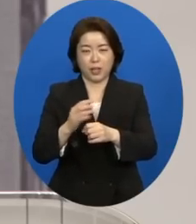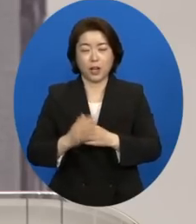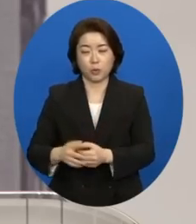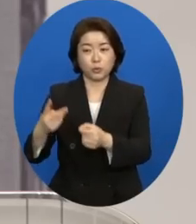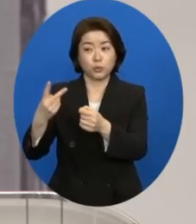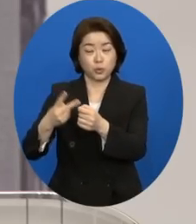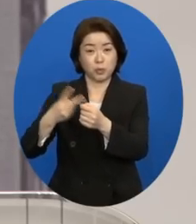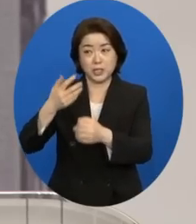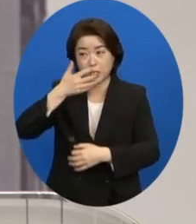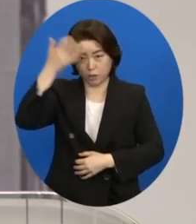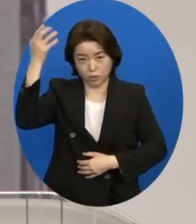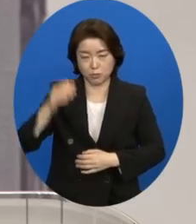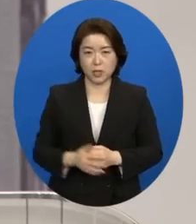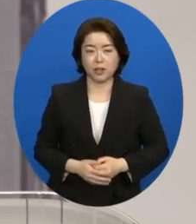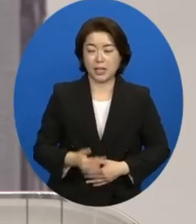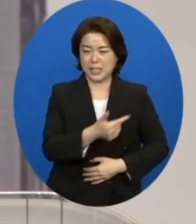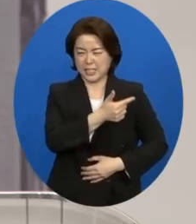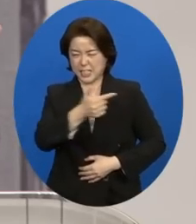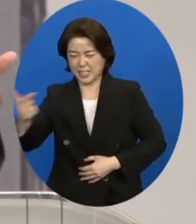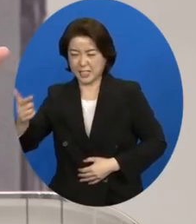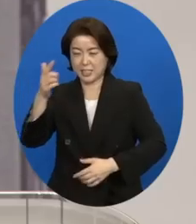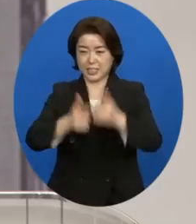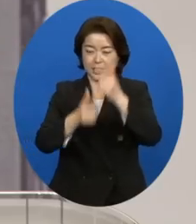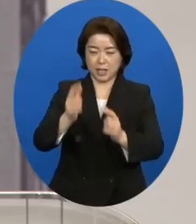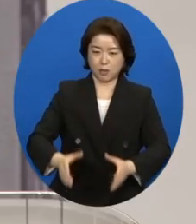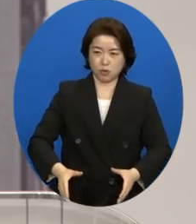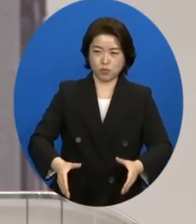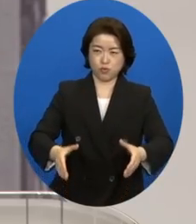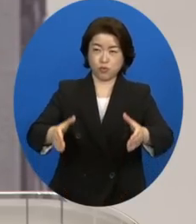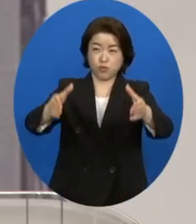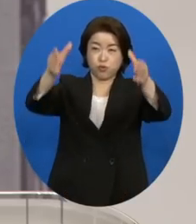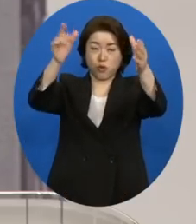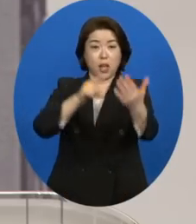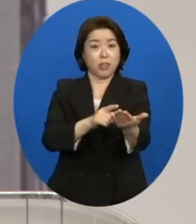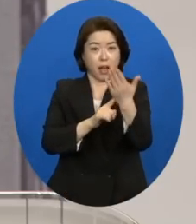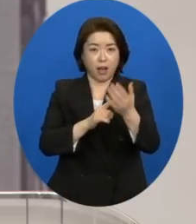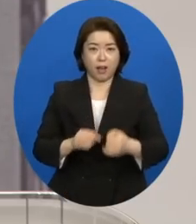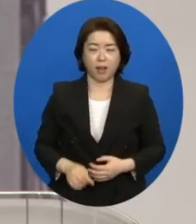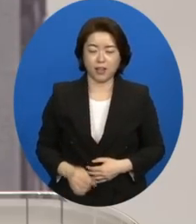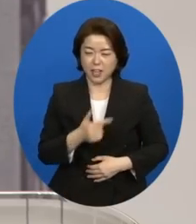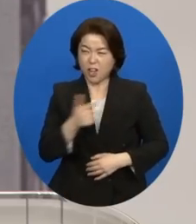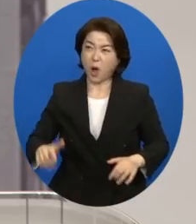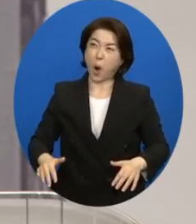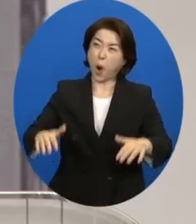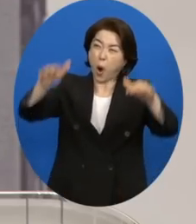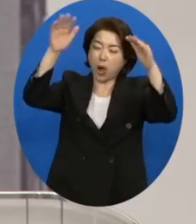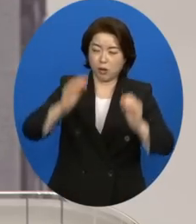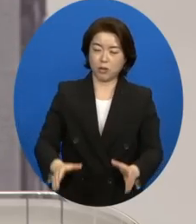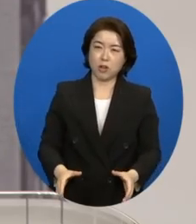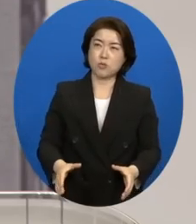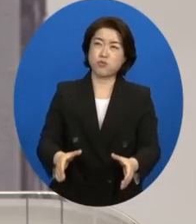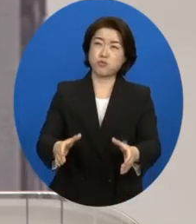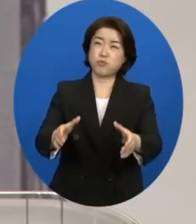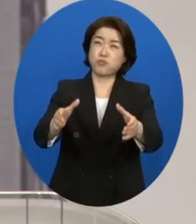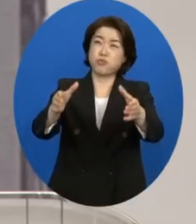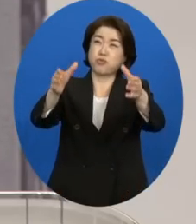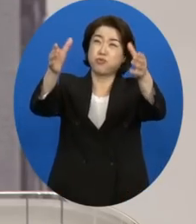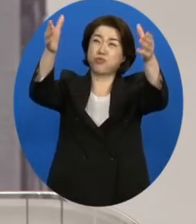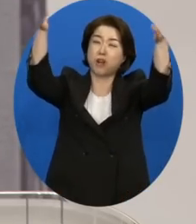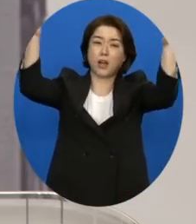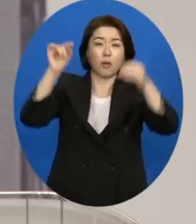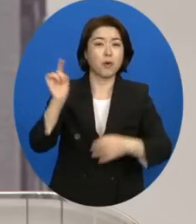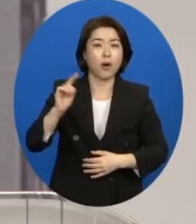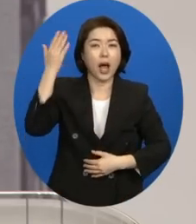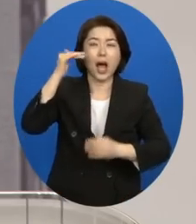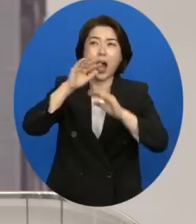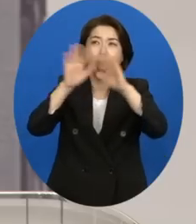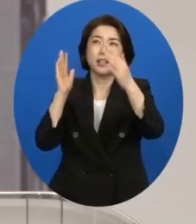꿈에서는 커다란 나무가 등장합니다이 나무가 자라서 너무나 크게 자랐는데 어느 정도로 자랐냐 men 하늘에 닿을 정도로